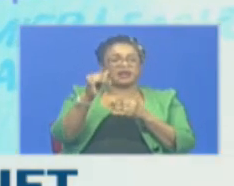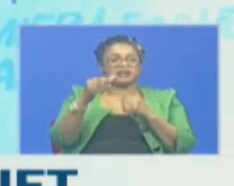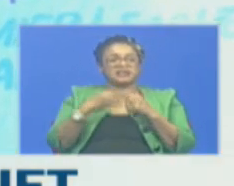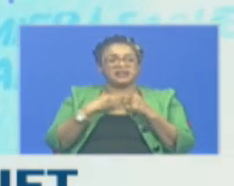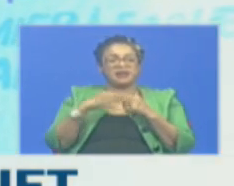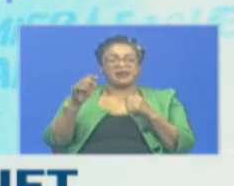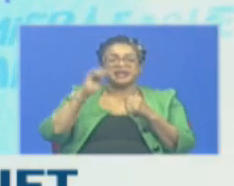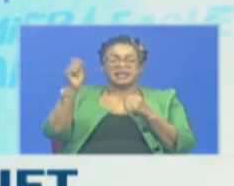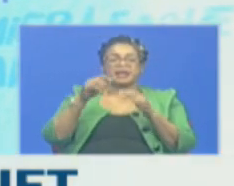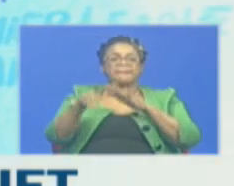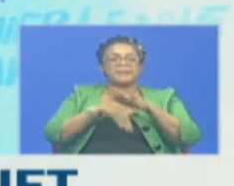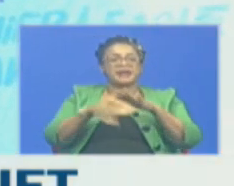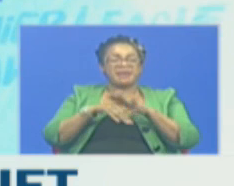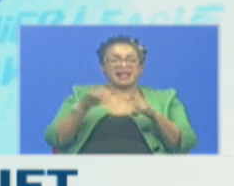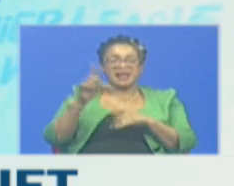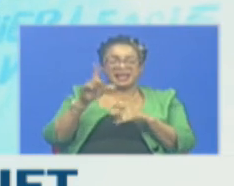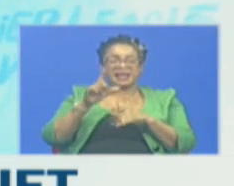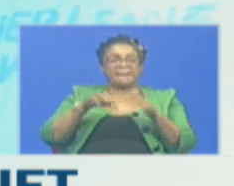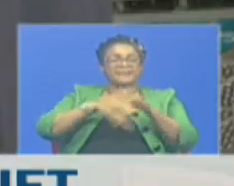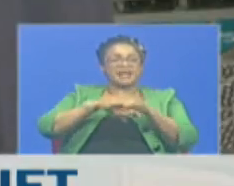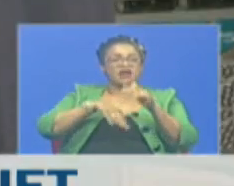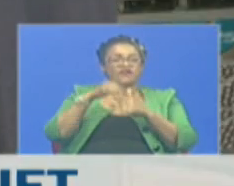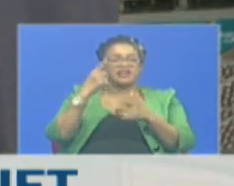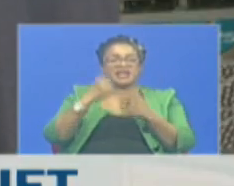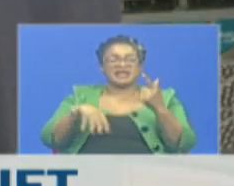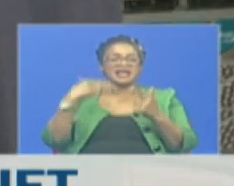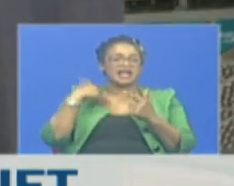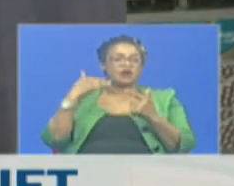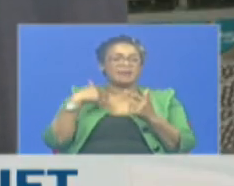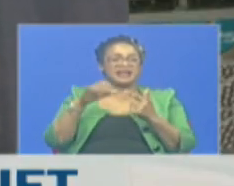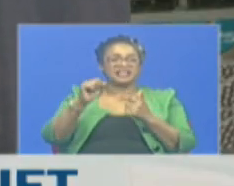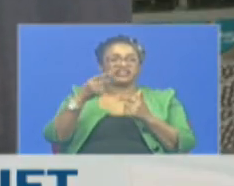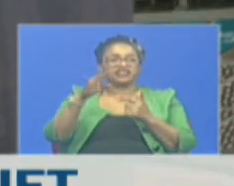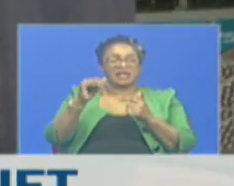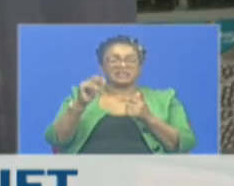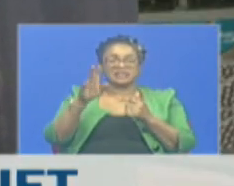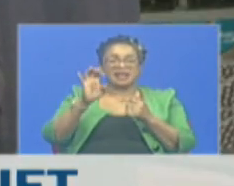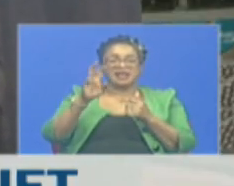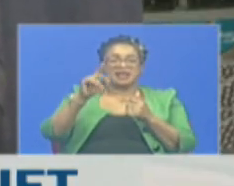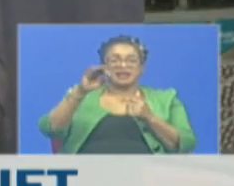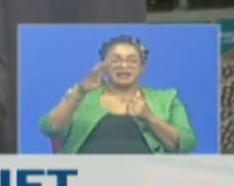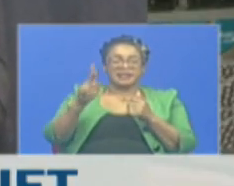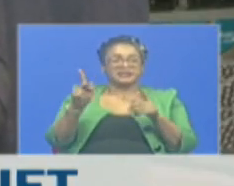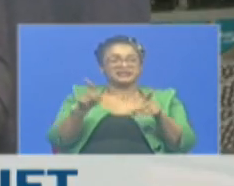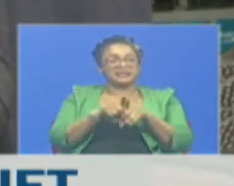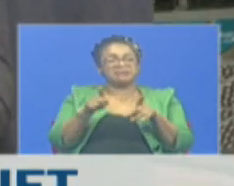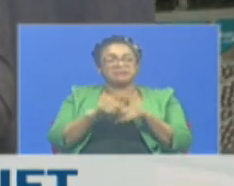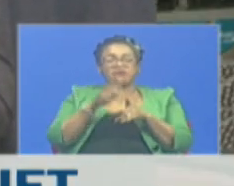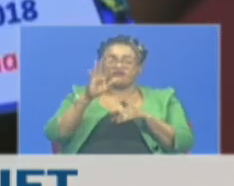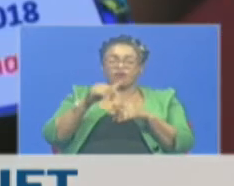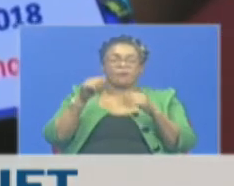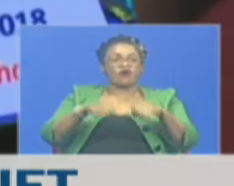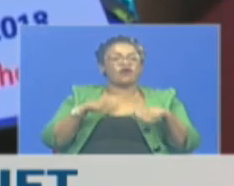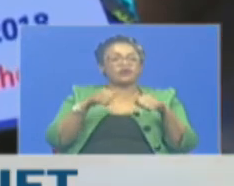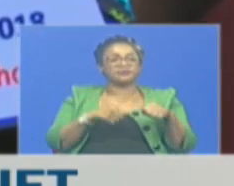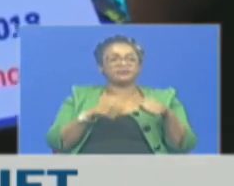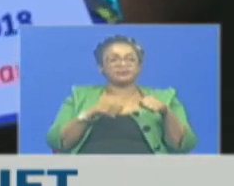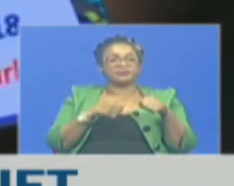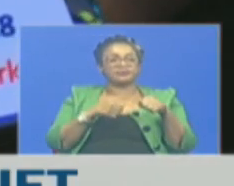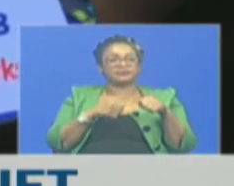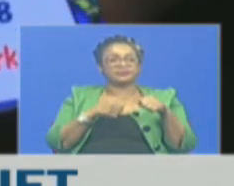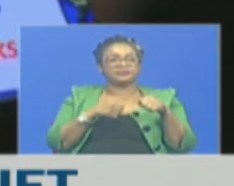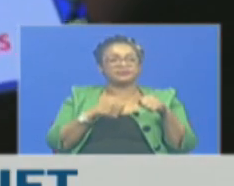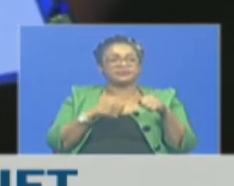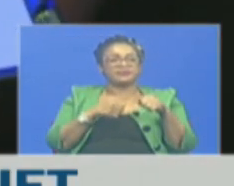Premier League Player of the Year and Kariobangi Sharks forward Eric Kapaito also hails from the region. Na tunajua tuko